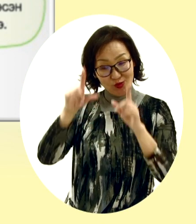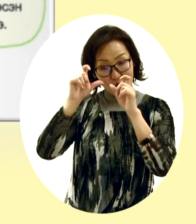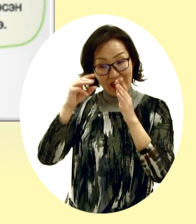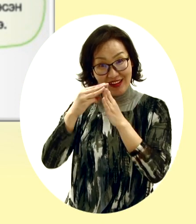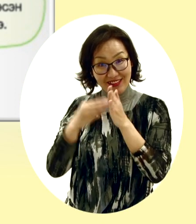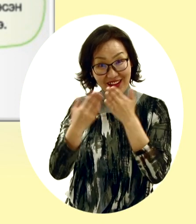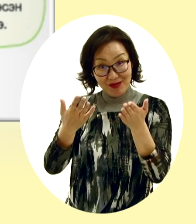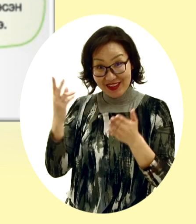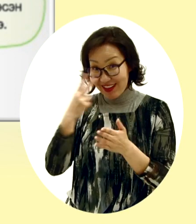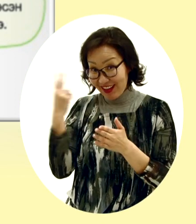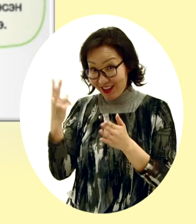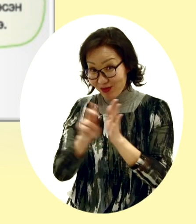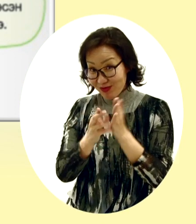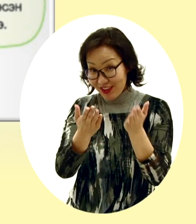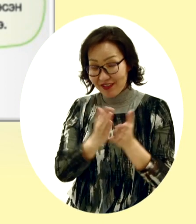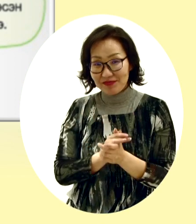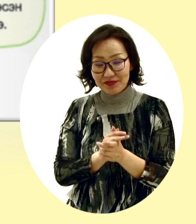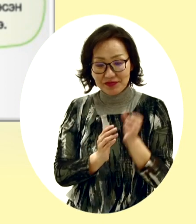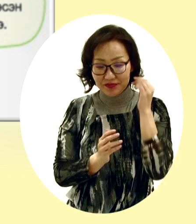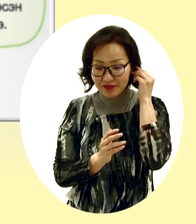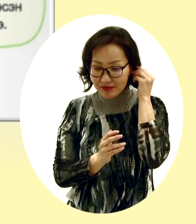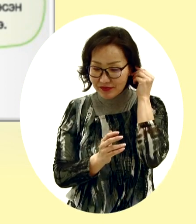зан тайлбарлаж байгааг та бүхэн харж байна.